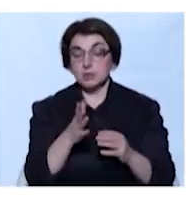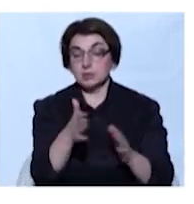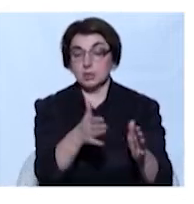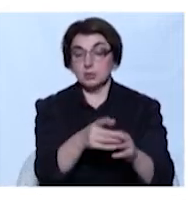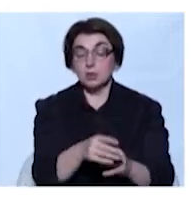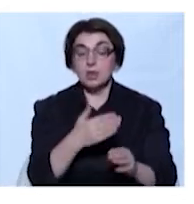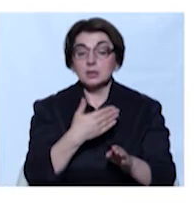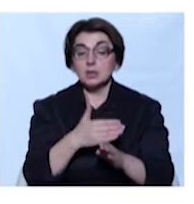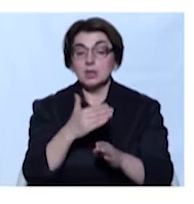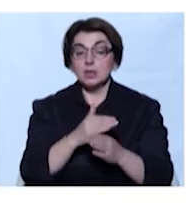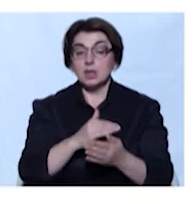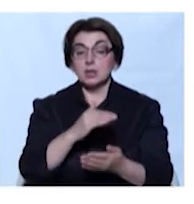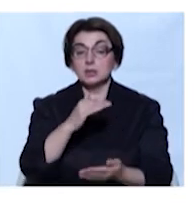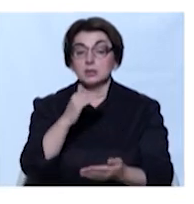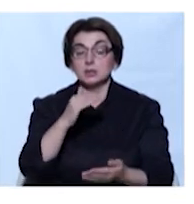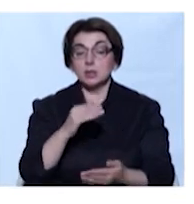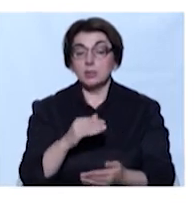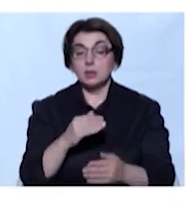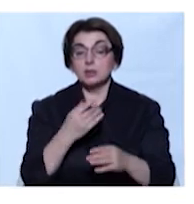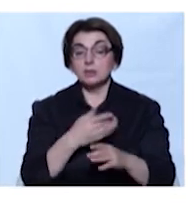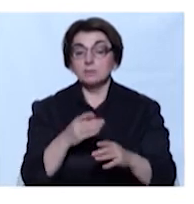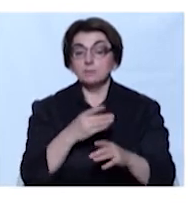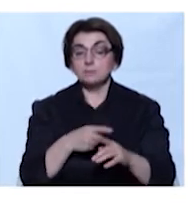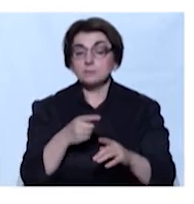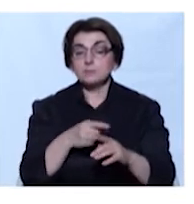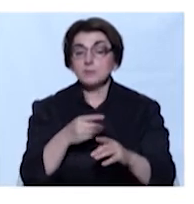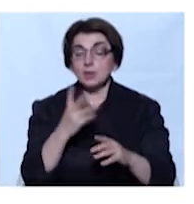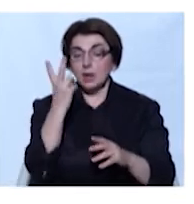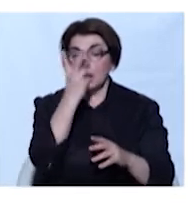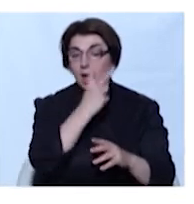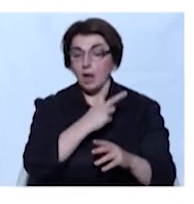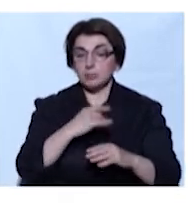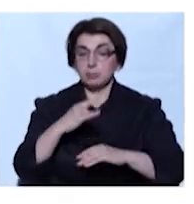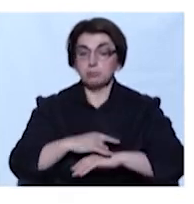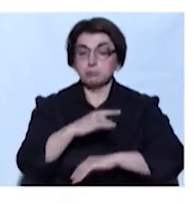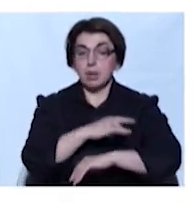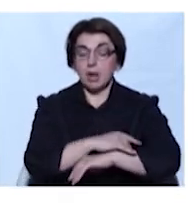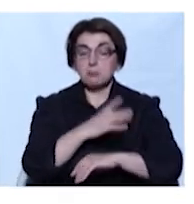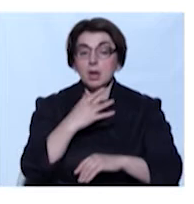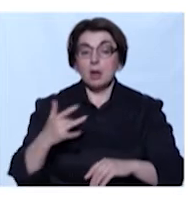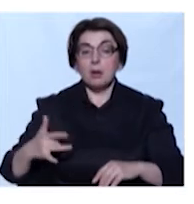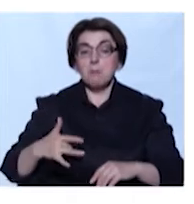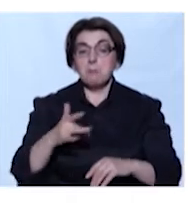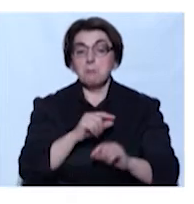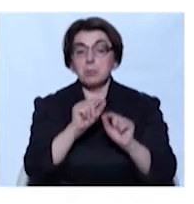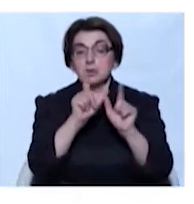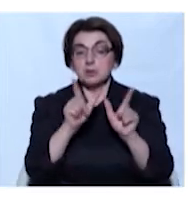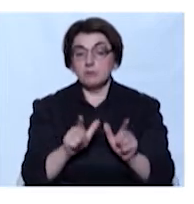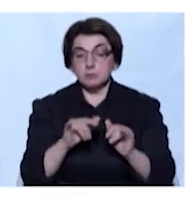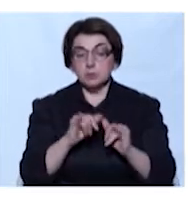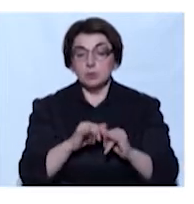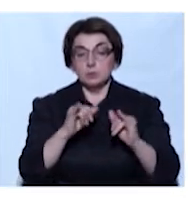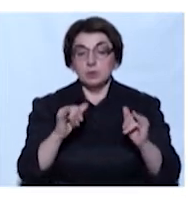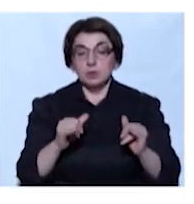შემდეგ თანდათან იზრდება თავკომბალა და ნელ-ნელა ემსგავსება ბაყაყს. შემდეგ კი მას ფილტვებიც უვითარდება,